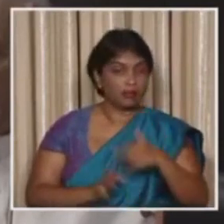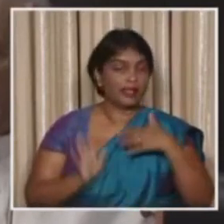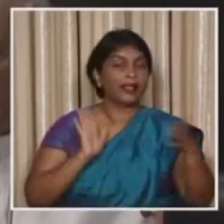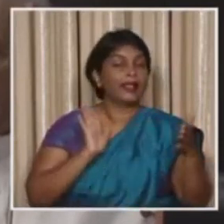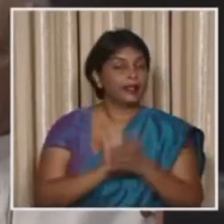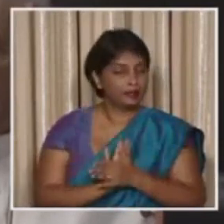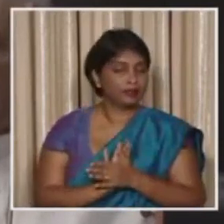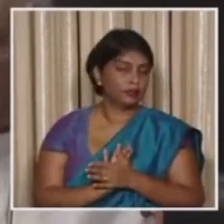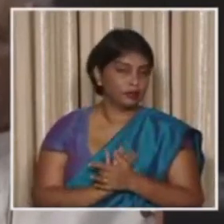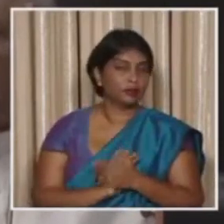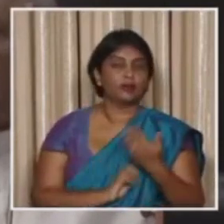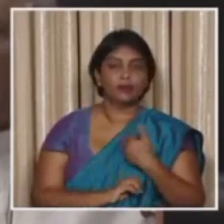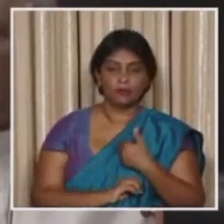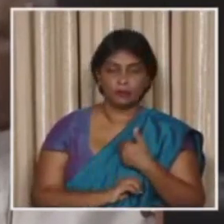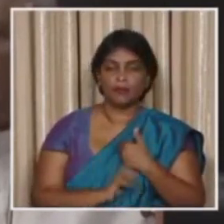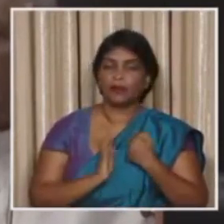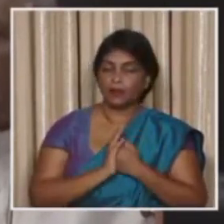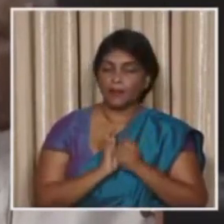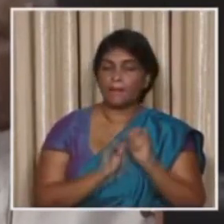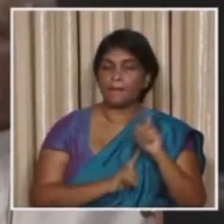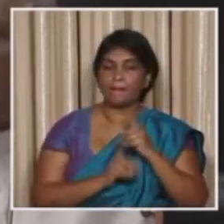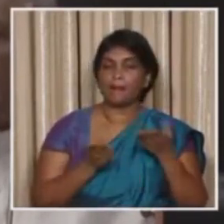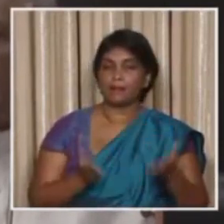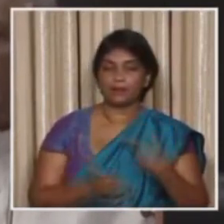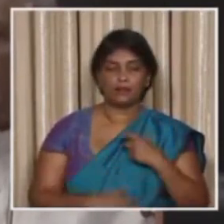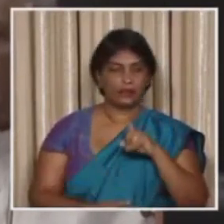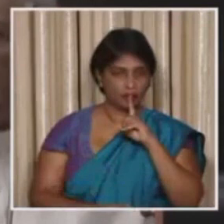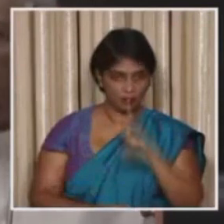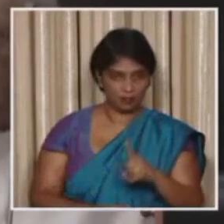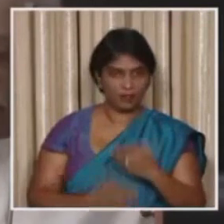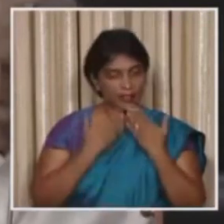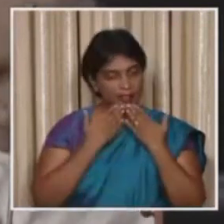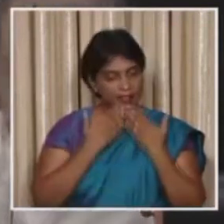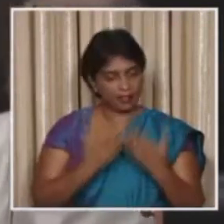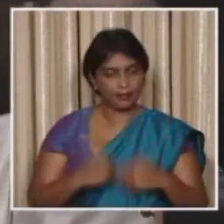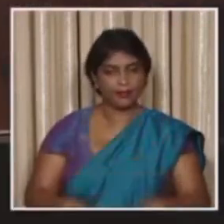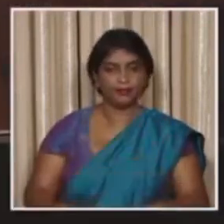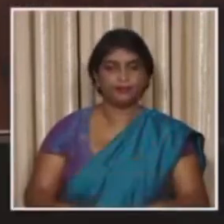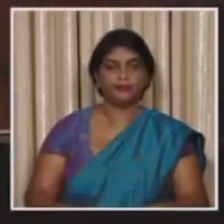ලෙස මම මේ ගරු සභාවෙන් ඉල්ලා සිටිනවා. ස්තුතියි.